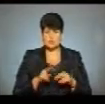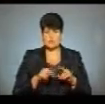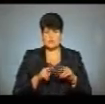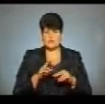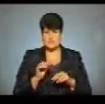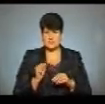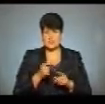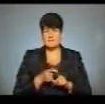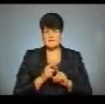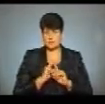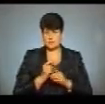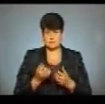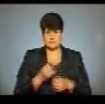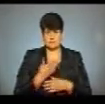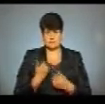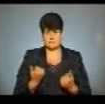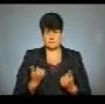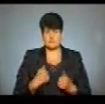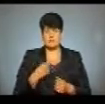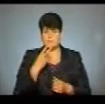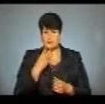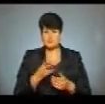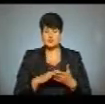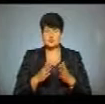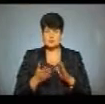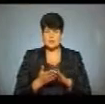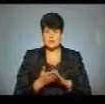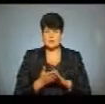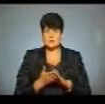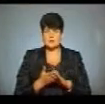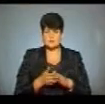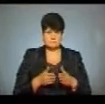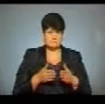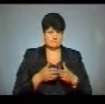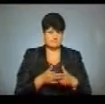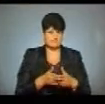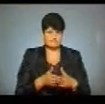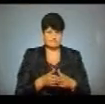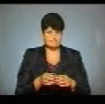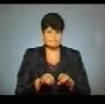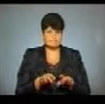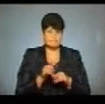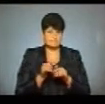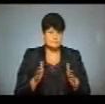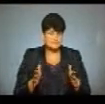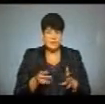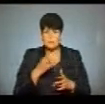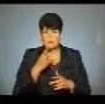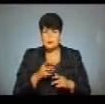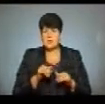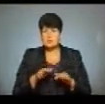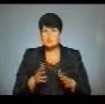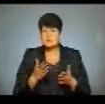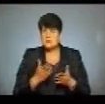будівництва. Відповіді не отримали. Ми бачили, що ситуація заходить в певний глухий кут, Ми бачили, які процеси